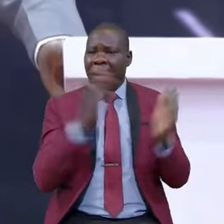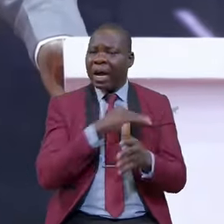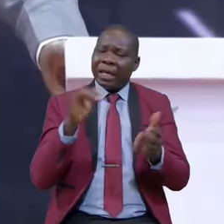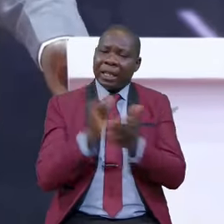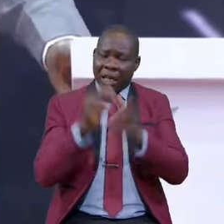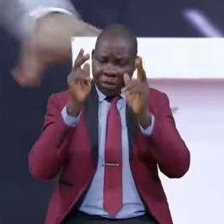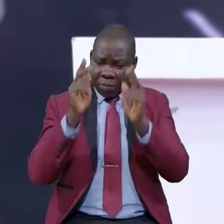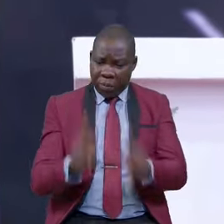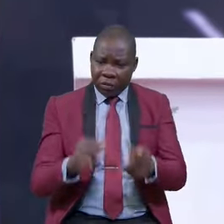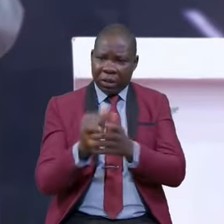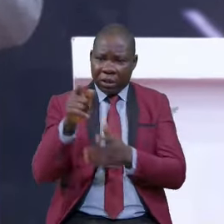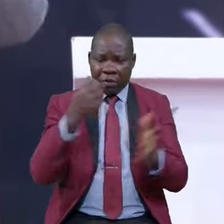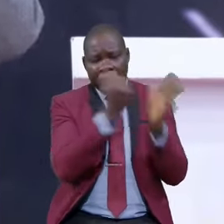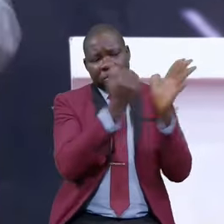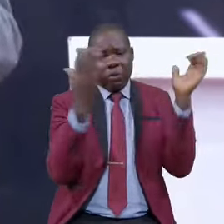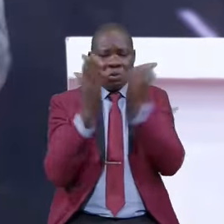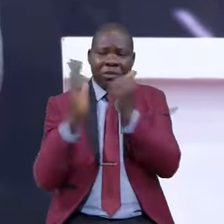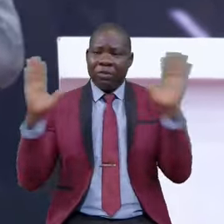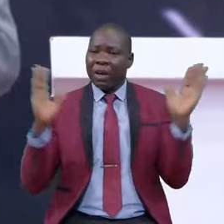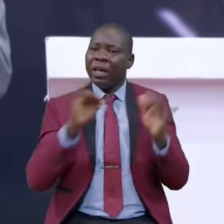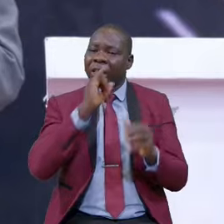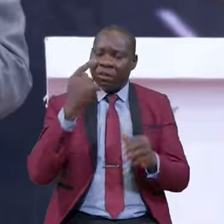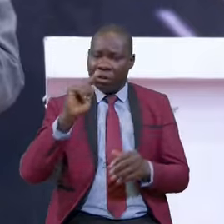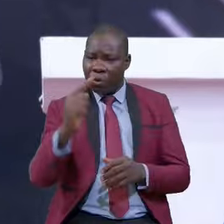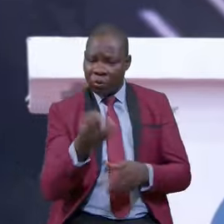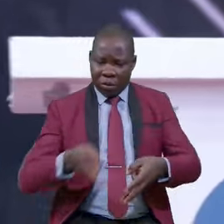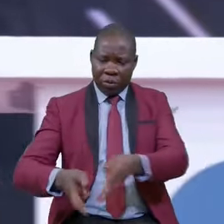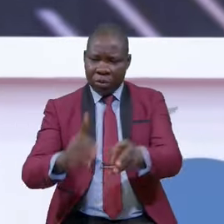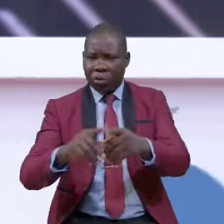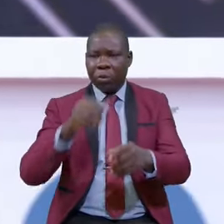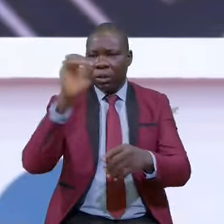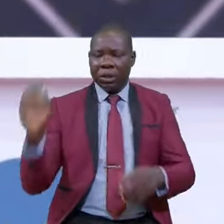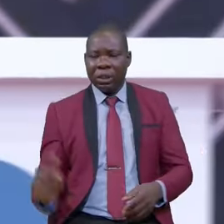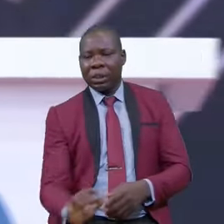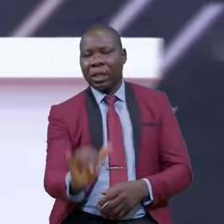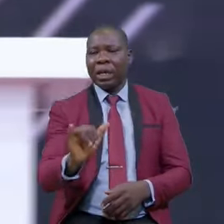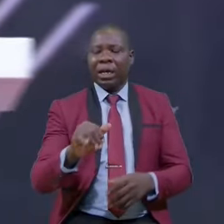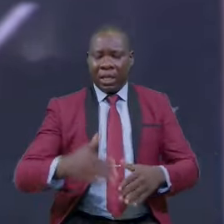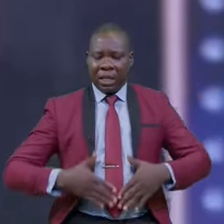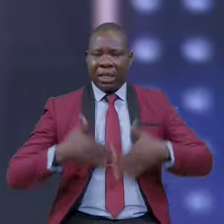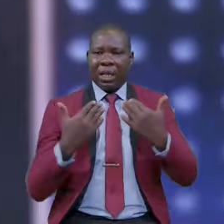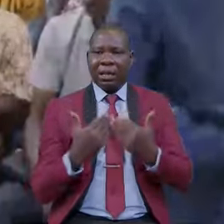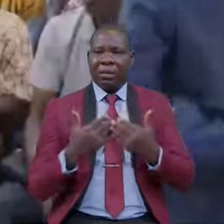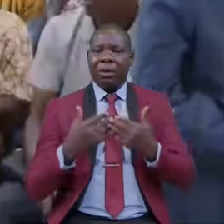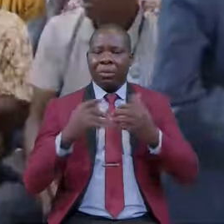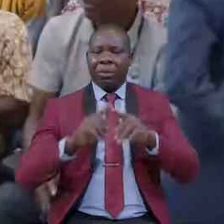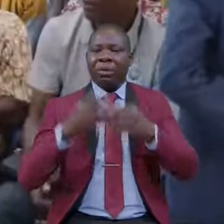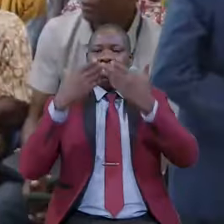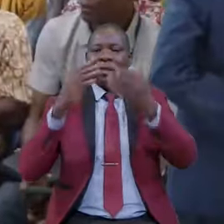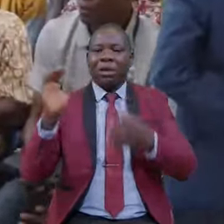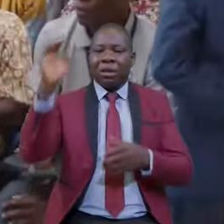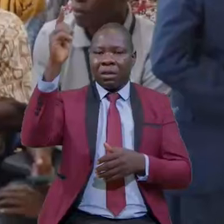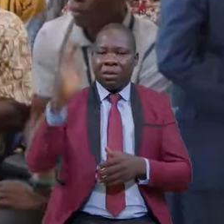éternelle. L'évangéliste de ces jours-là était direct. Et Dieu merci, ton heure a sonné